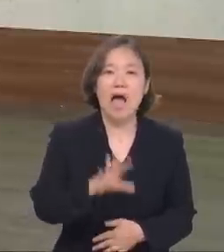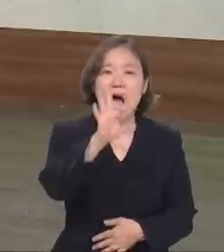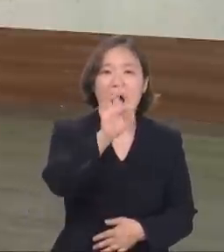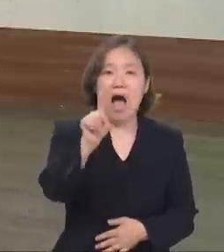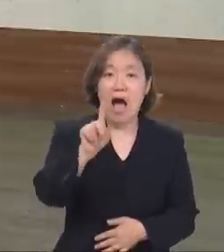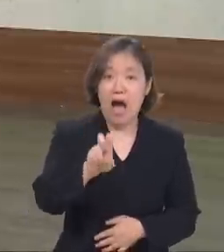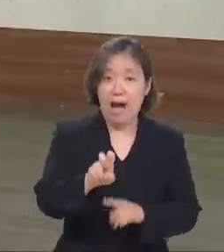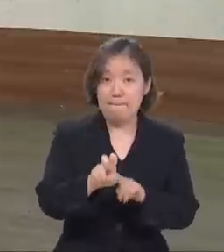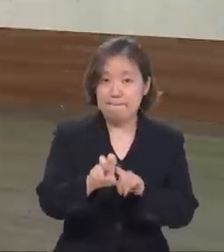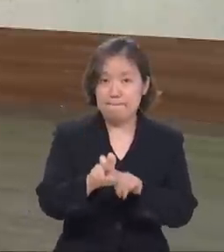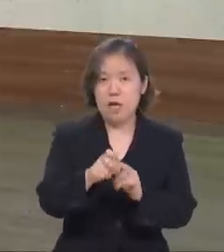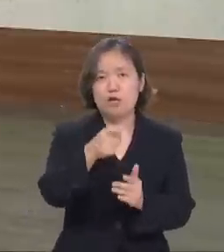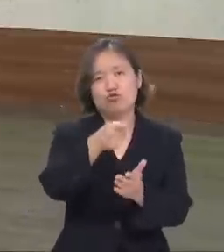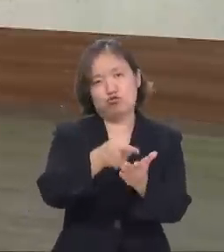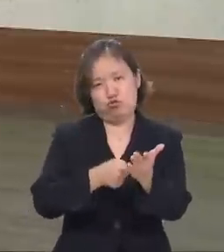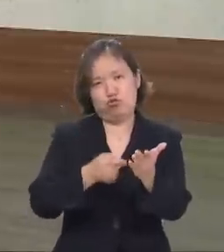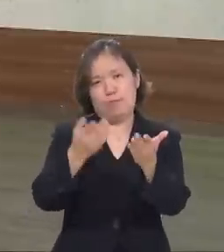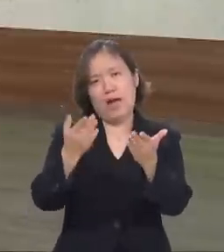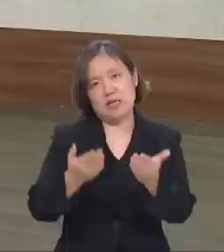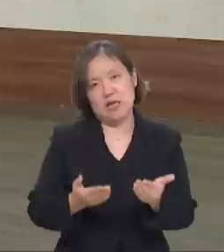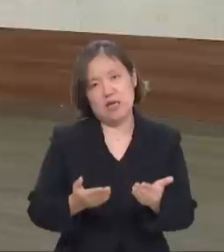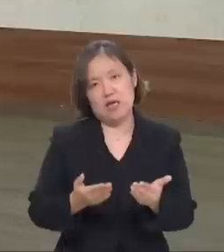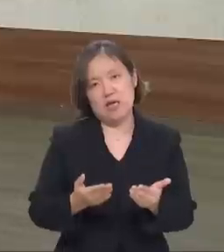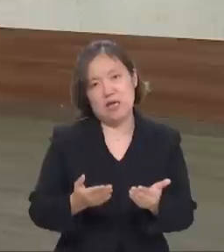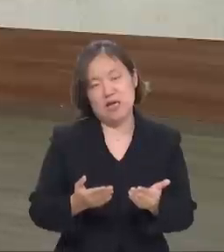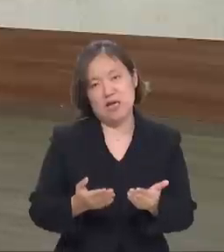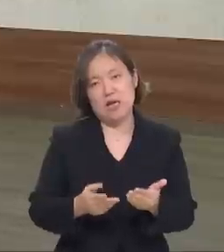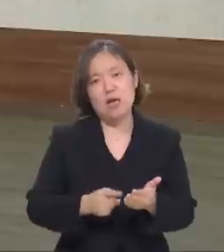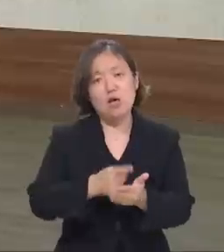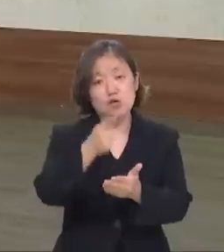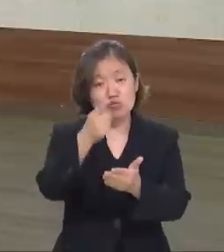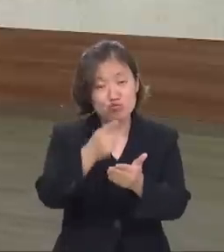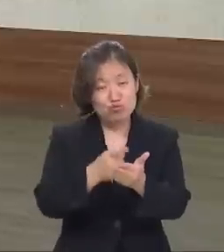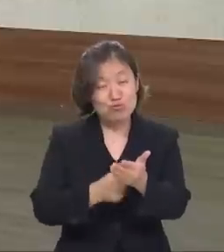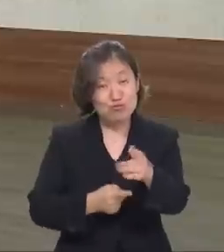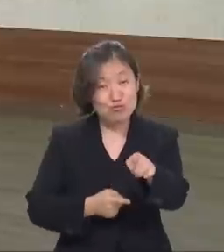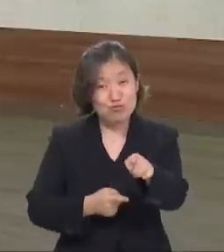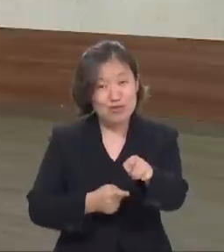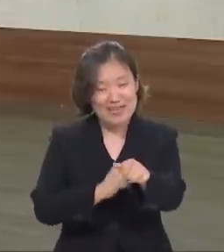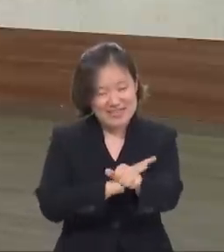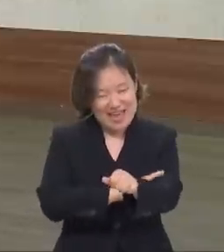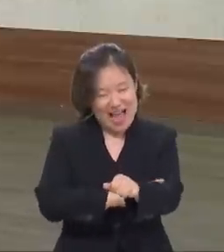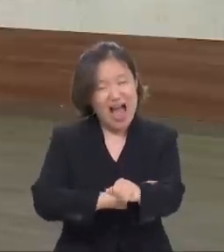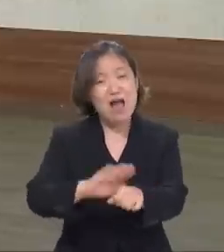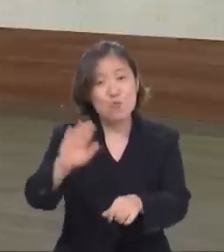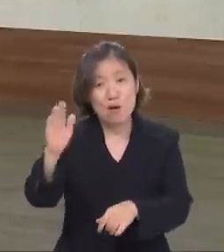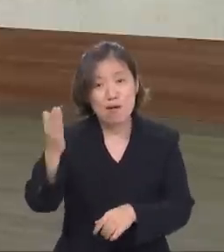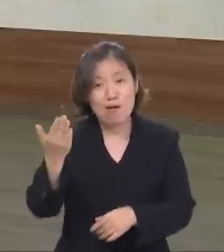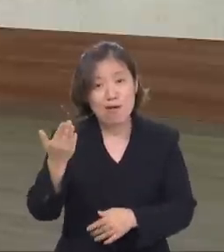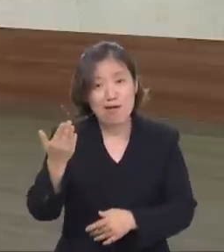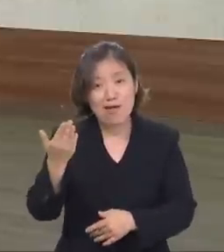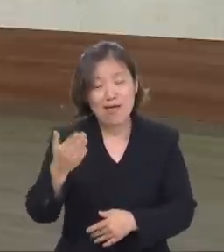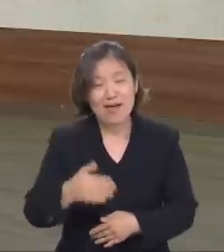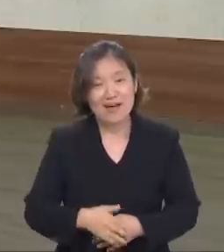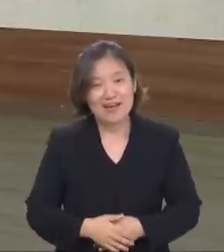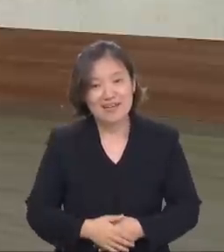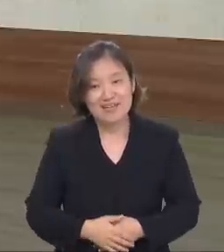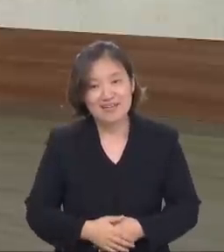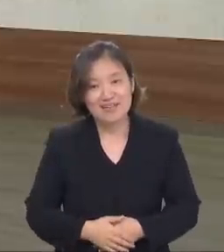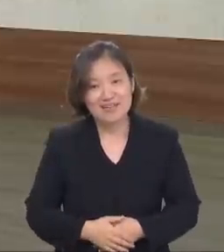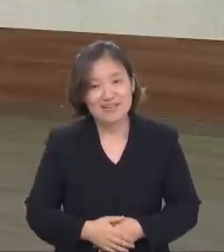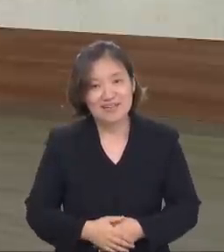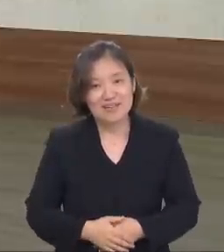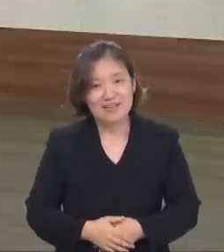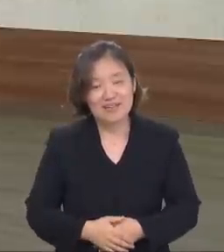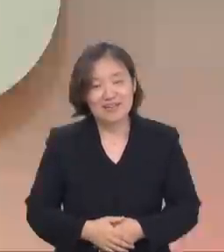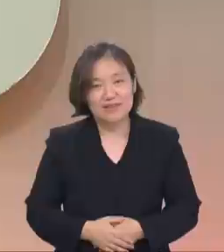암 종양을 떼어내는 수술을 받게 되었고 수술이 아주 성공적으로 수술을